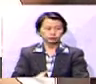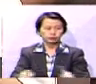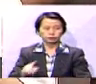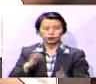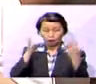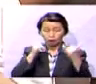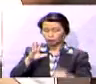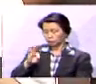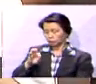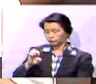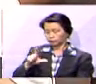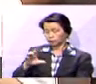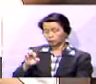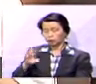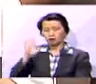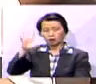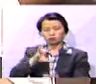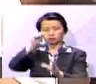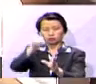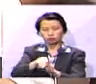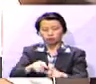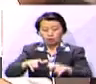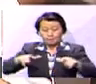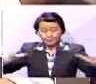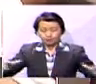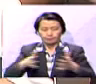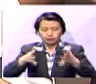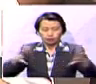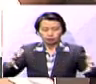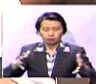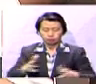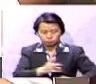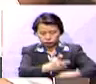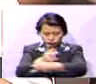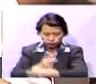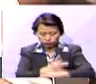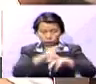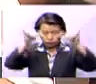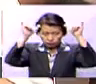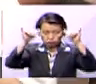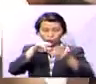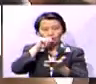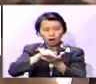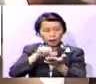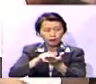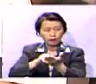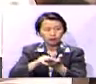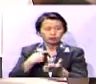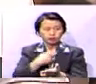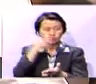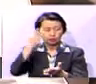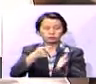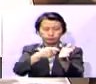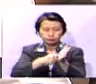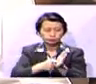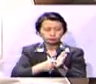Felcra involve besar-besaran besok dari segi memelihara lembu, ayam dan sebagainya, kita akan